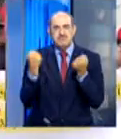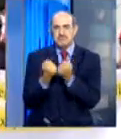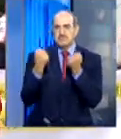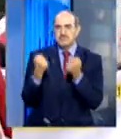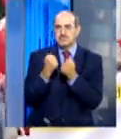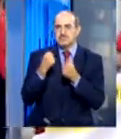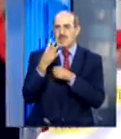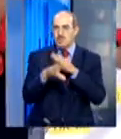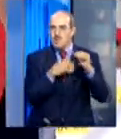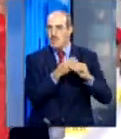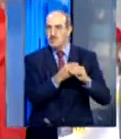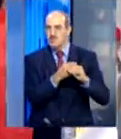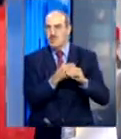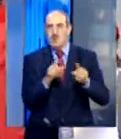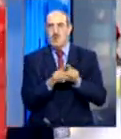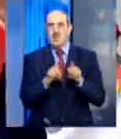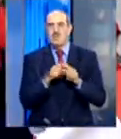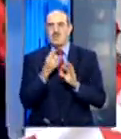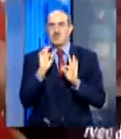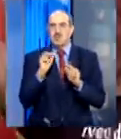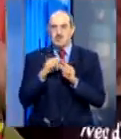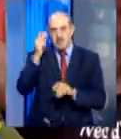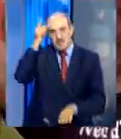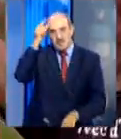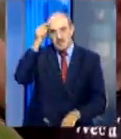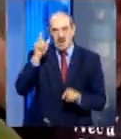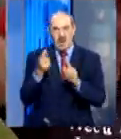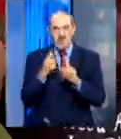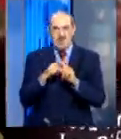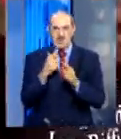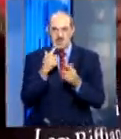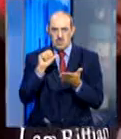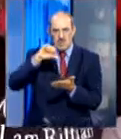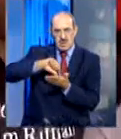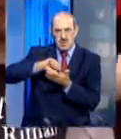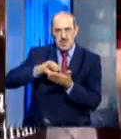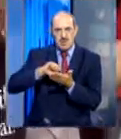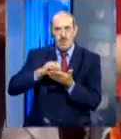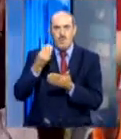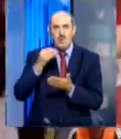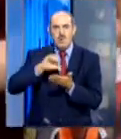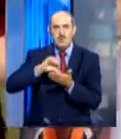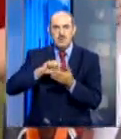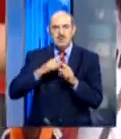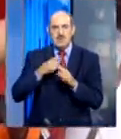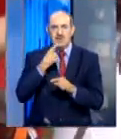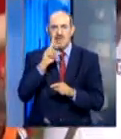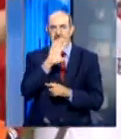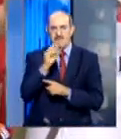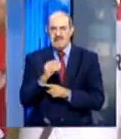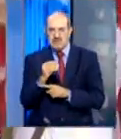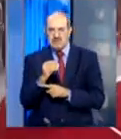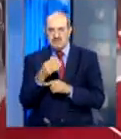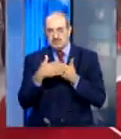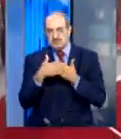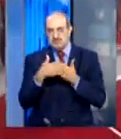المستوى العالم، كما أننا كجمهورية الريفية موقعها الاستراتيجي يقع في إفريقيا،